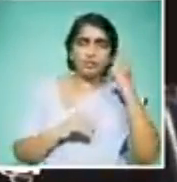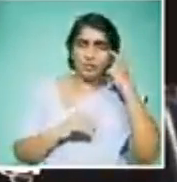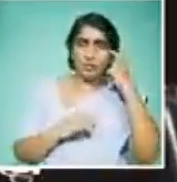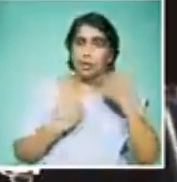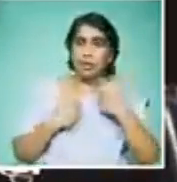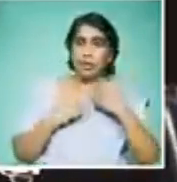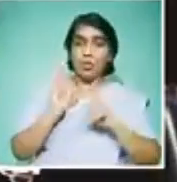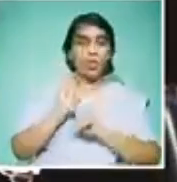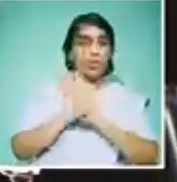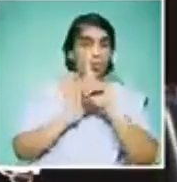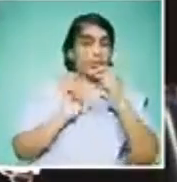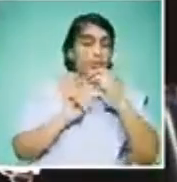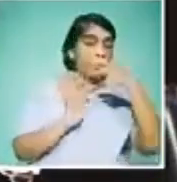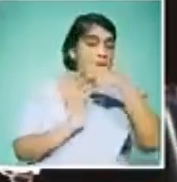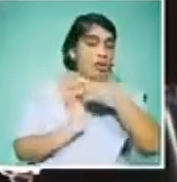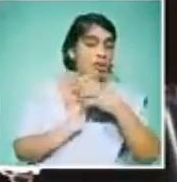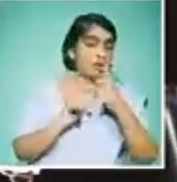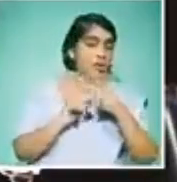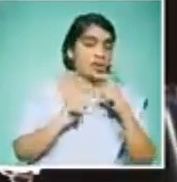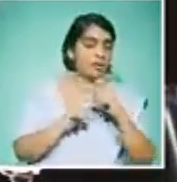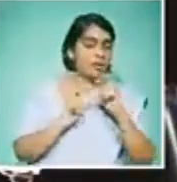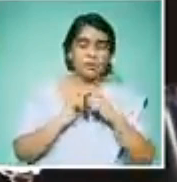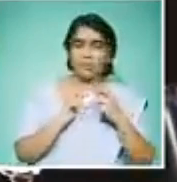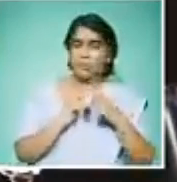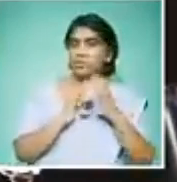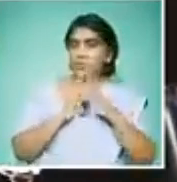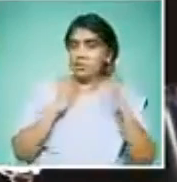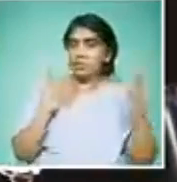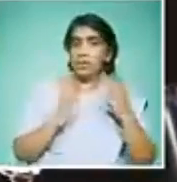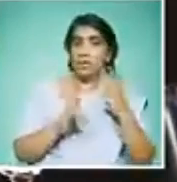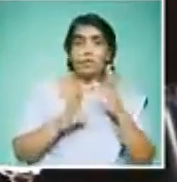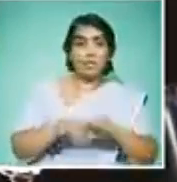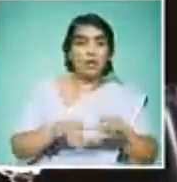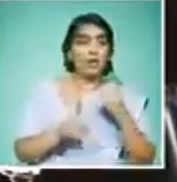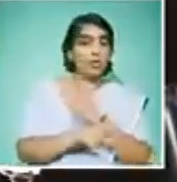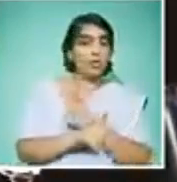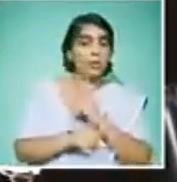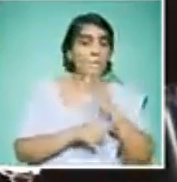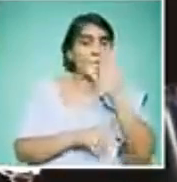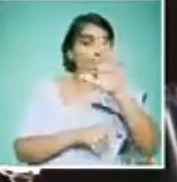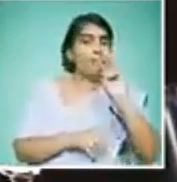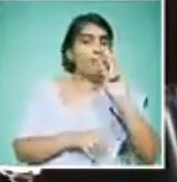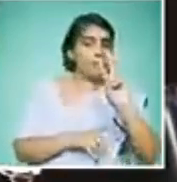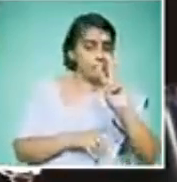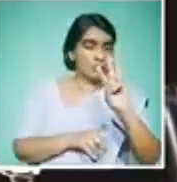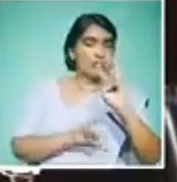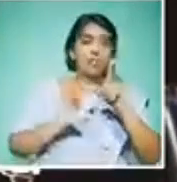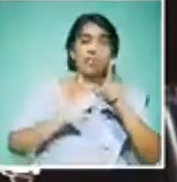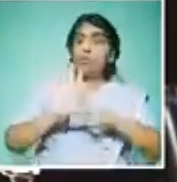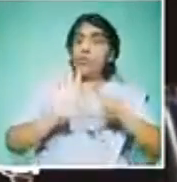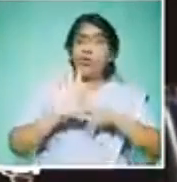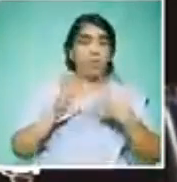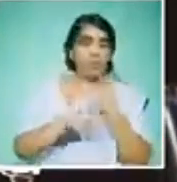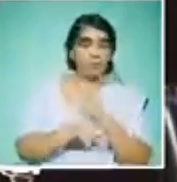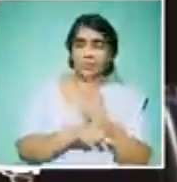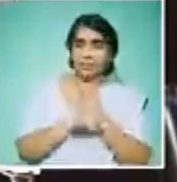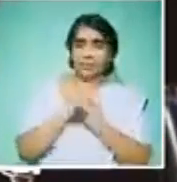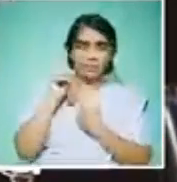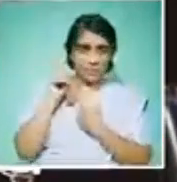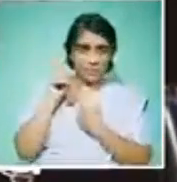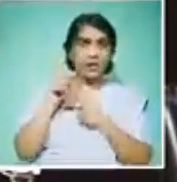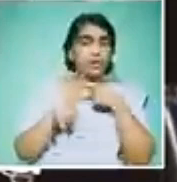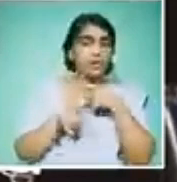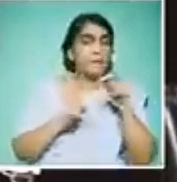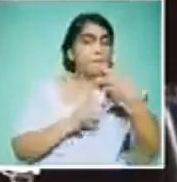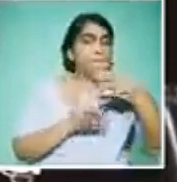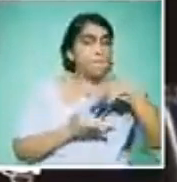අපිට වඩා උතුරු පළාතේ තියෙන අධ්‍යාපනයේ බරපතල ගැටලුව. ප්‍රාථමික ගුරුවරු ගත්තොත් 53ක් නුපුහුණු ගුරුවරු. ඒ